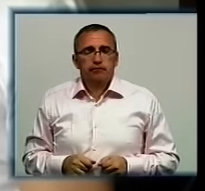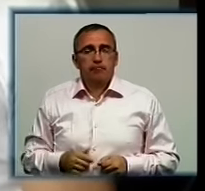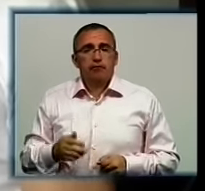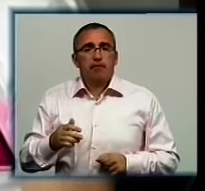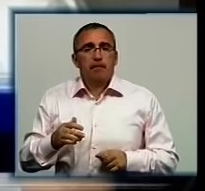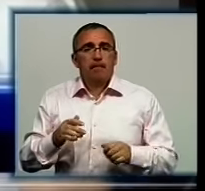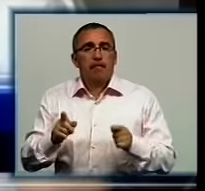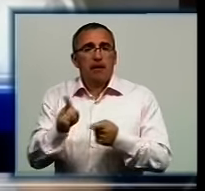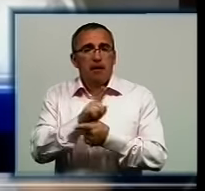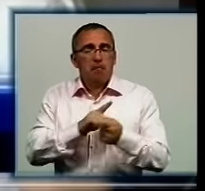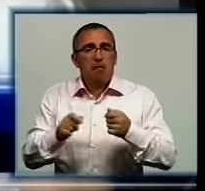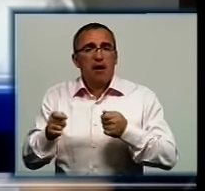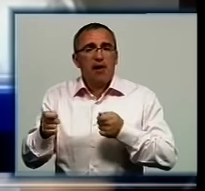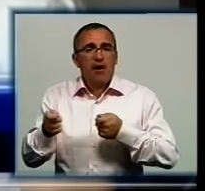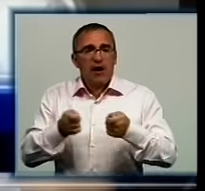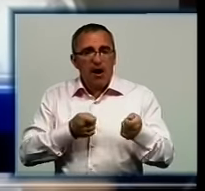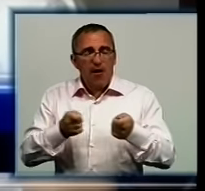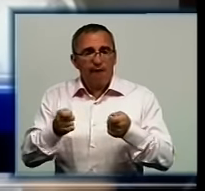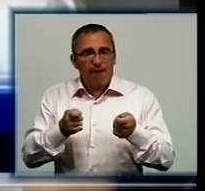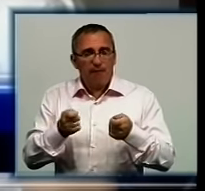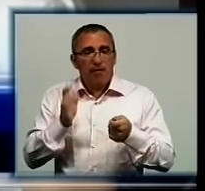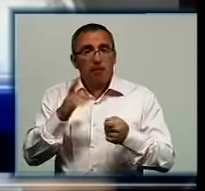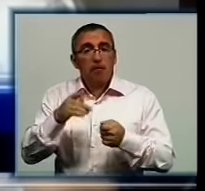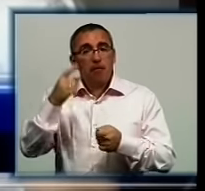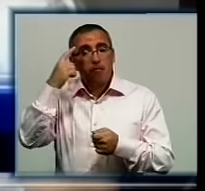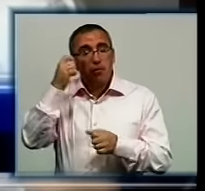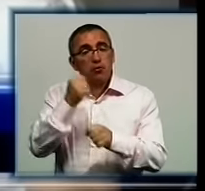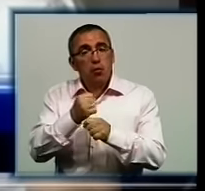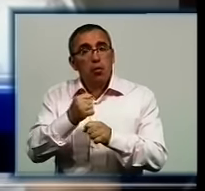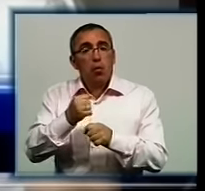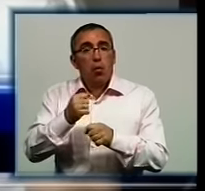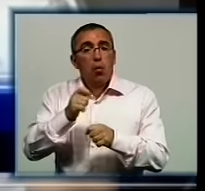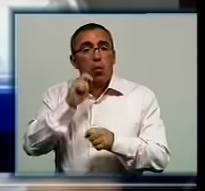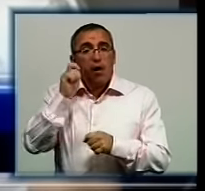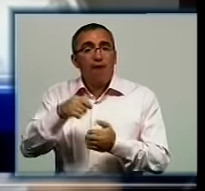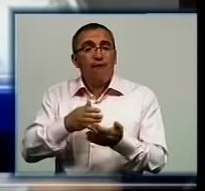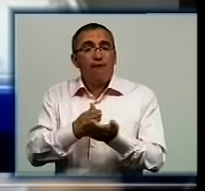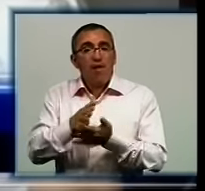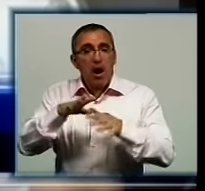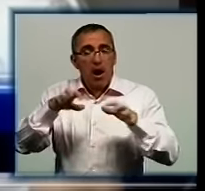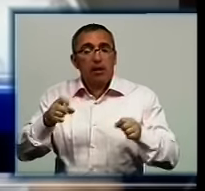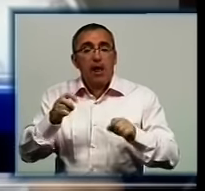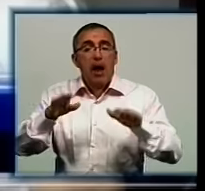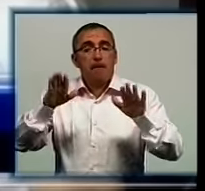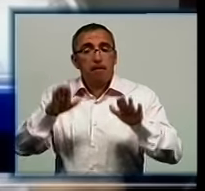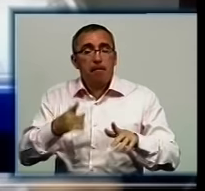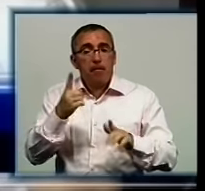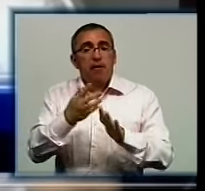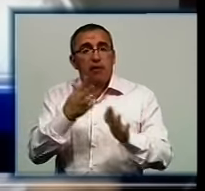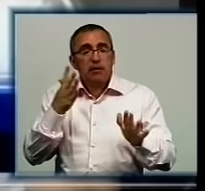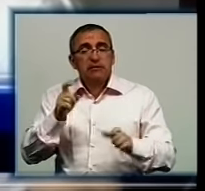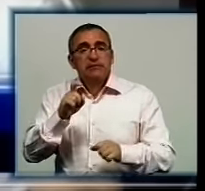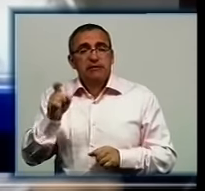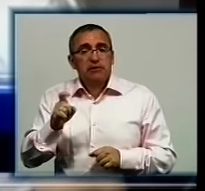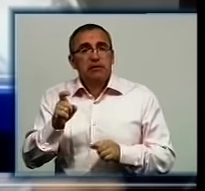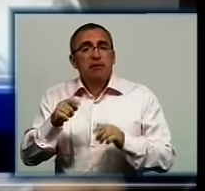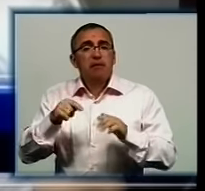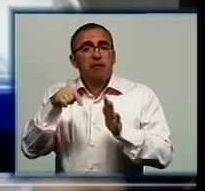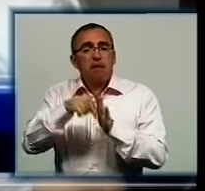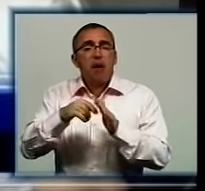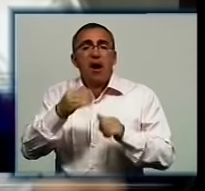Адмінтерреформа, яка несе за собою децентралізацію влади, покликана на те, щоб зробити українську владу на місцях, в першу чергу, значно